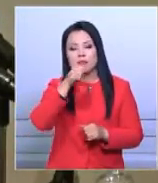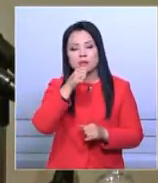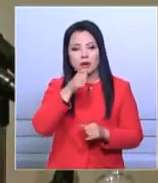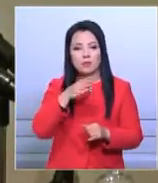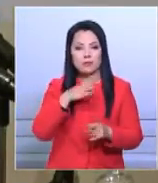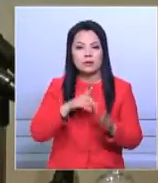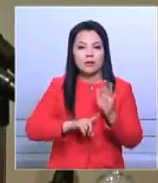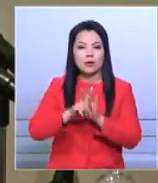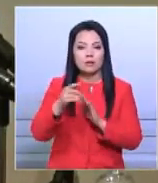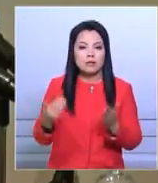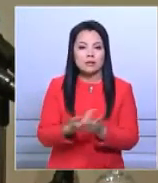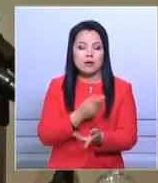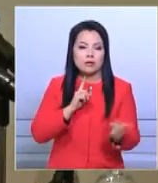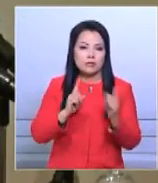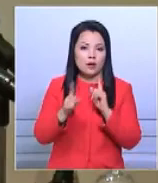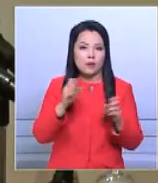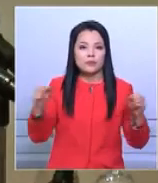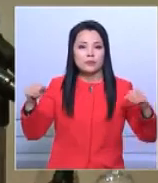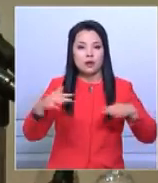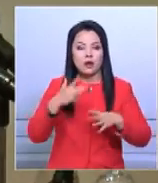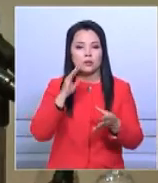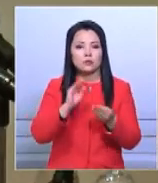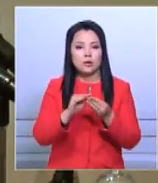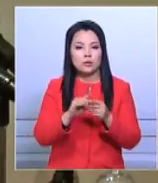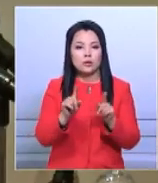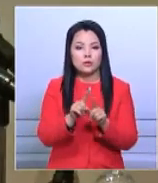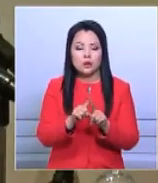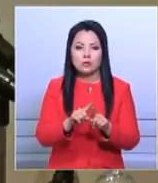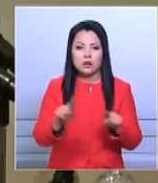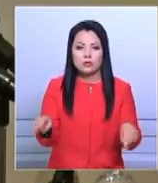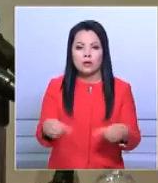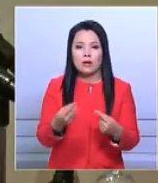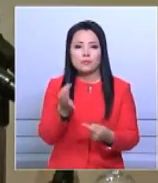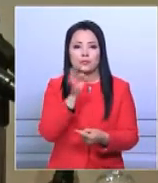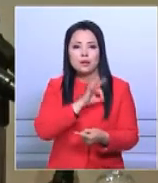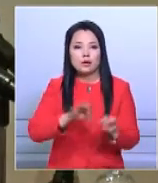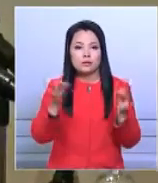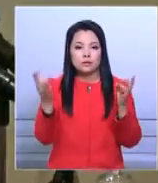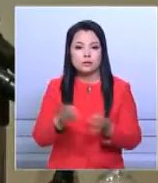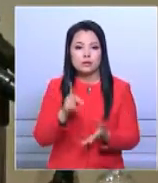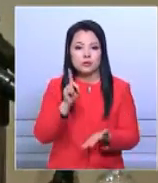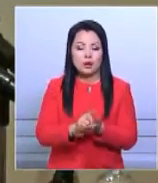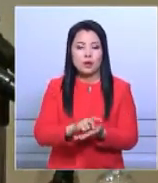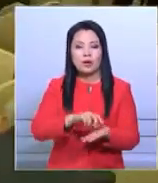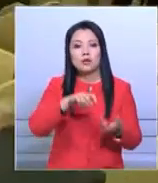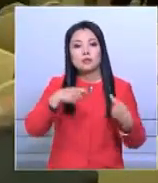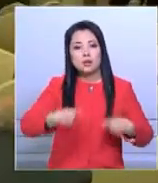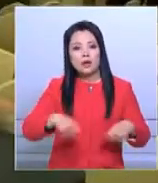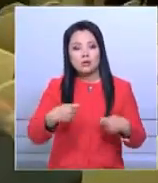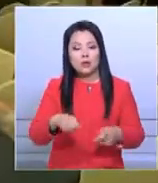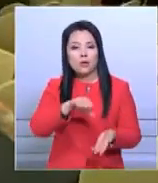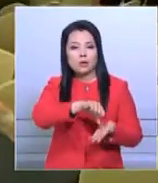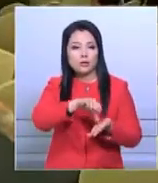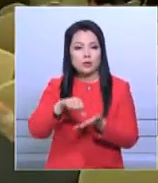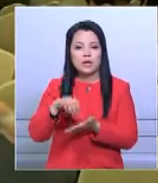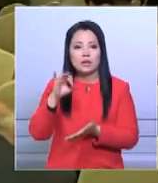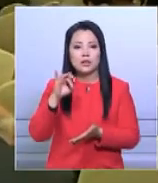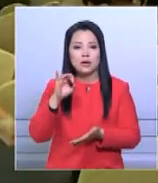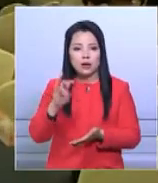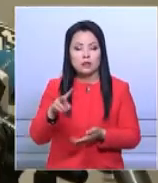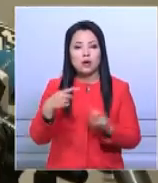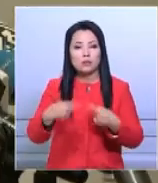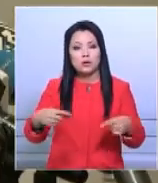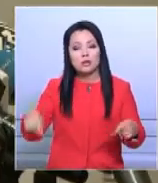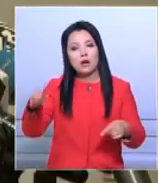көлемін тұрақтандыру тиімді болуы мүмкін, бірақ оған осы нарыққа қатысушылар, оның ішінде Иран мен басқа да